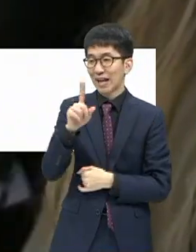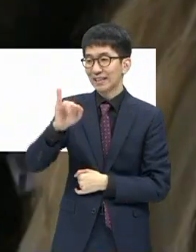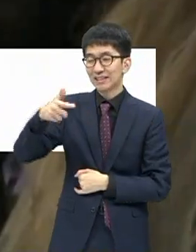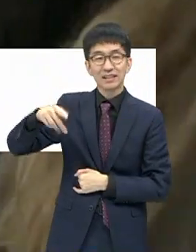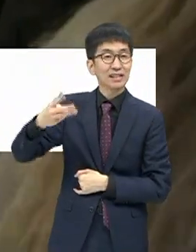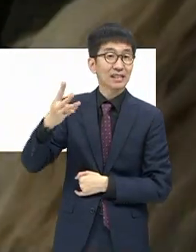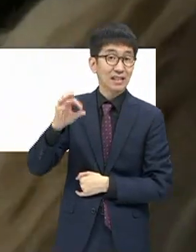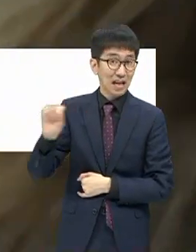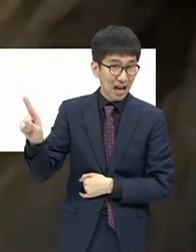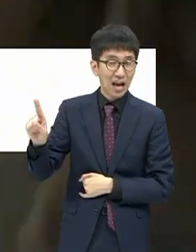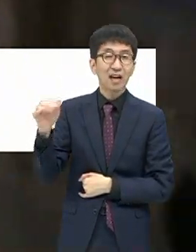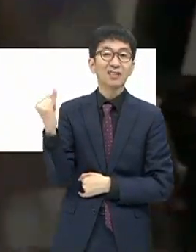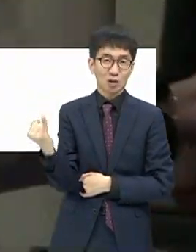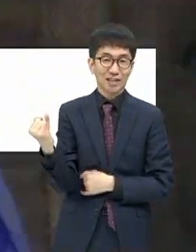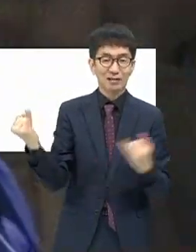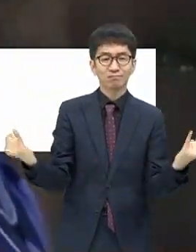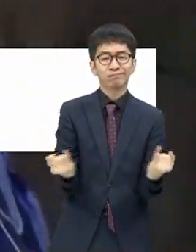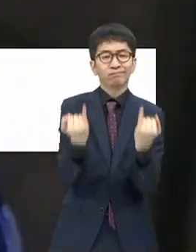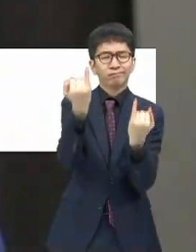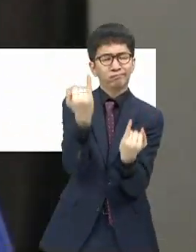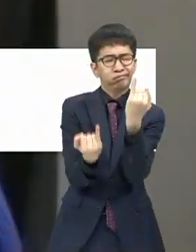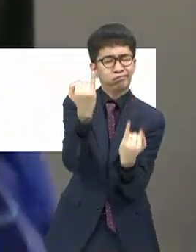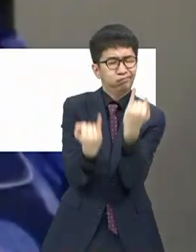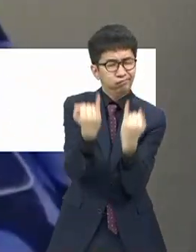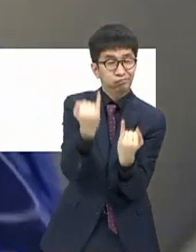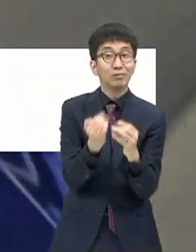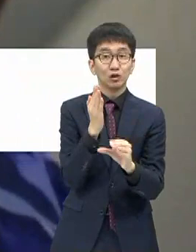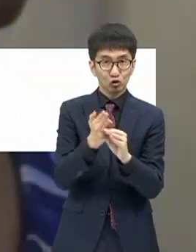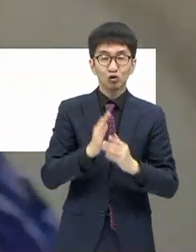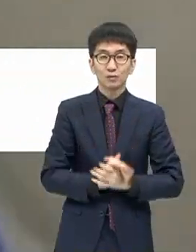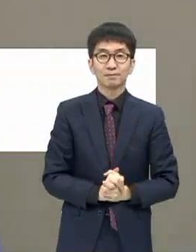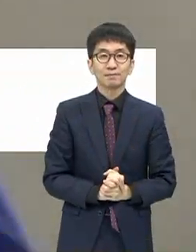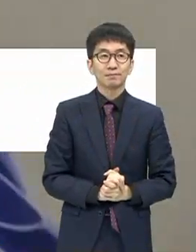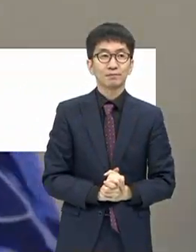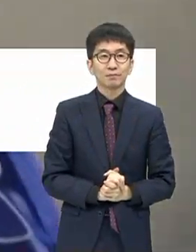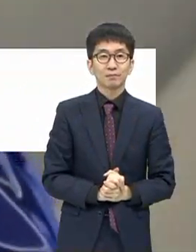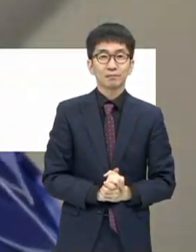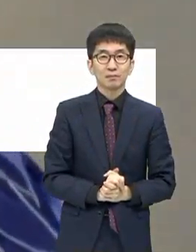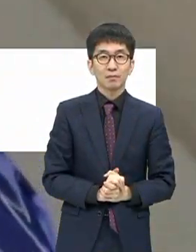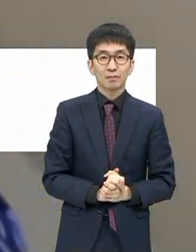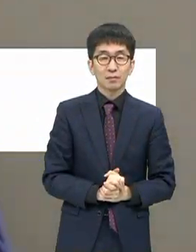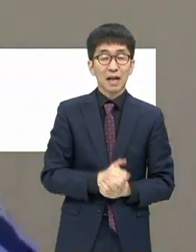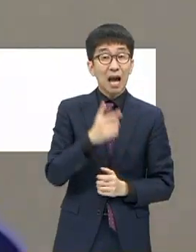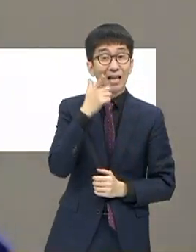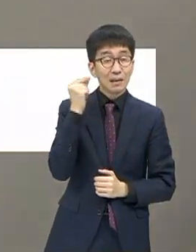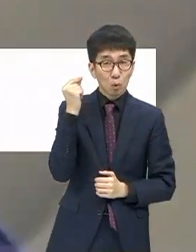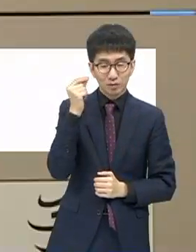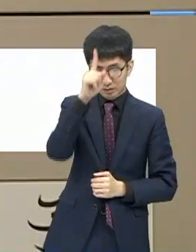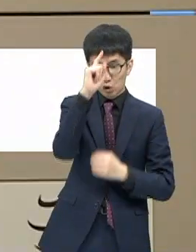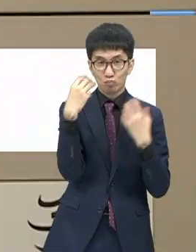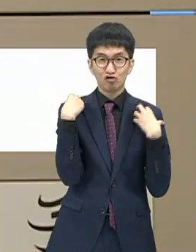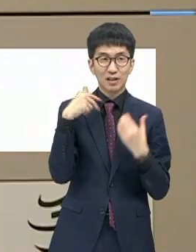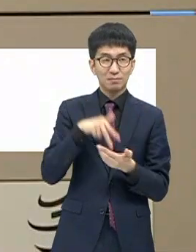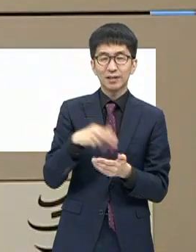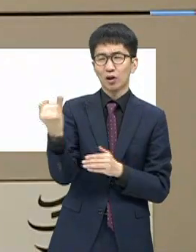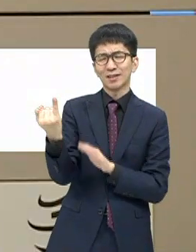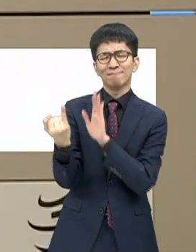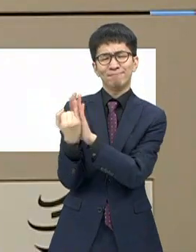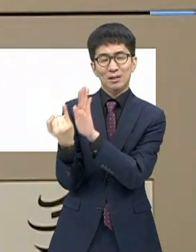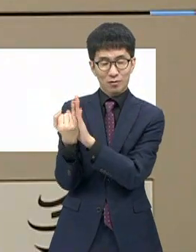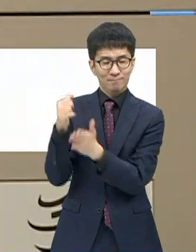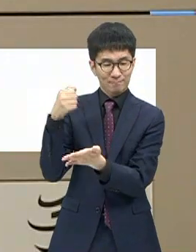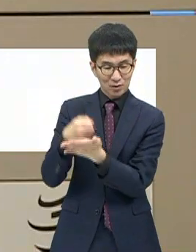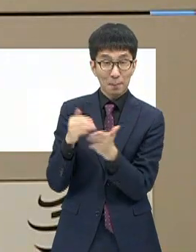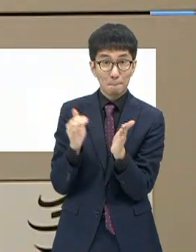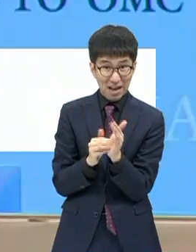아전 외교장관 에 최종 경합을 로 조 켜진 상태입니다 교도통신은 일본 정부가 나이지리아 후보를 지지 하기로 했고